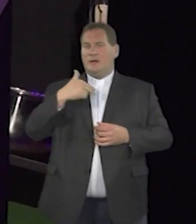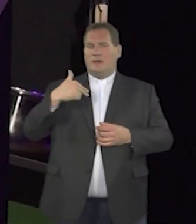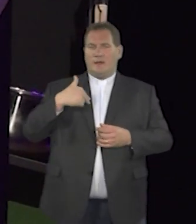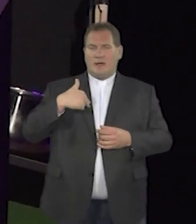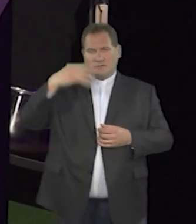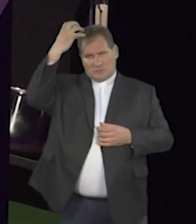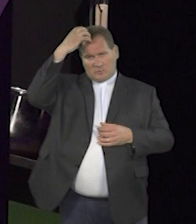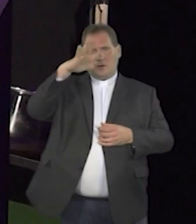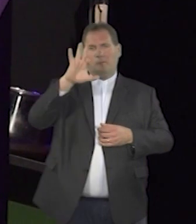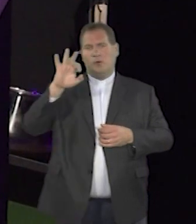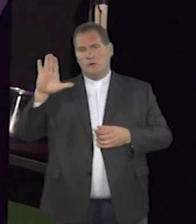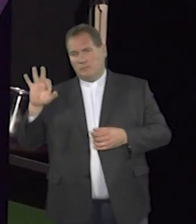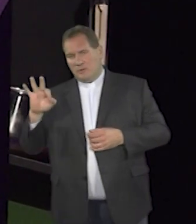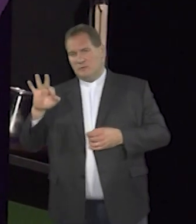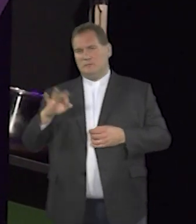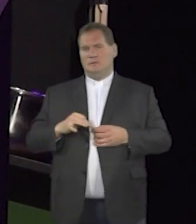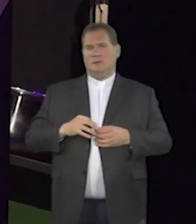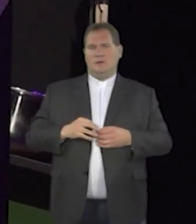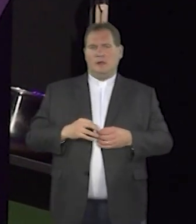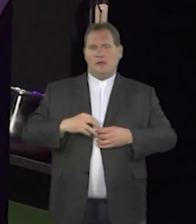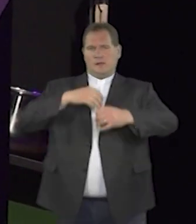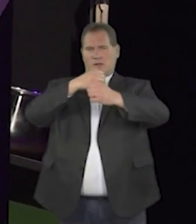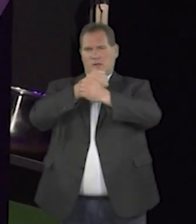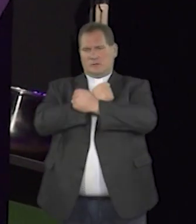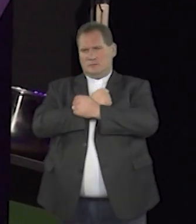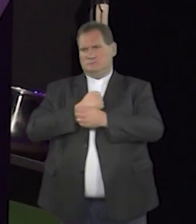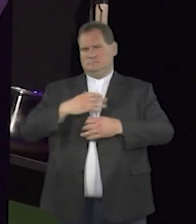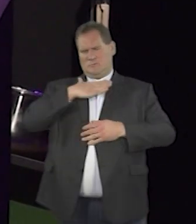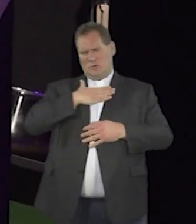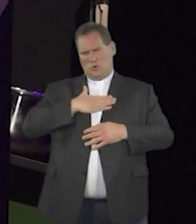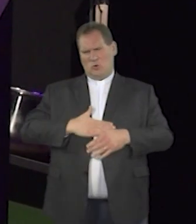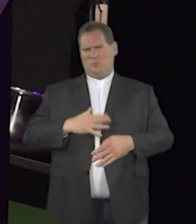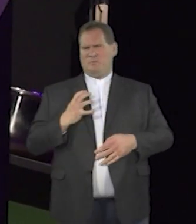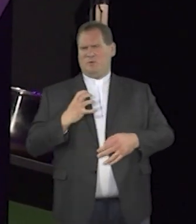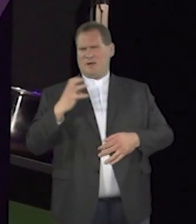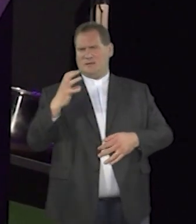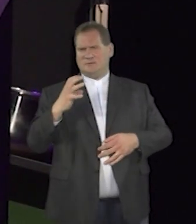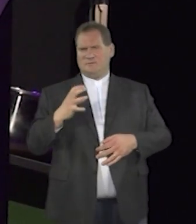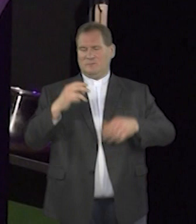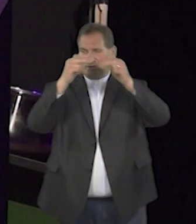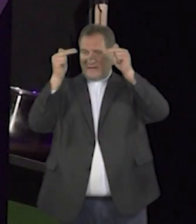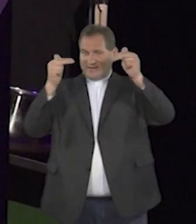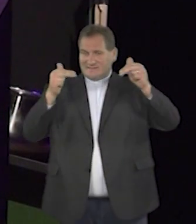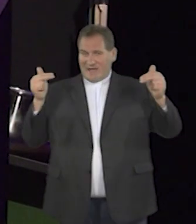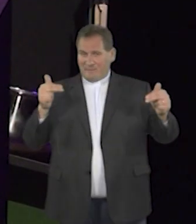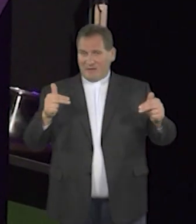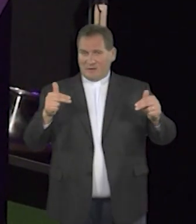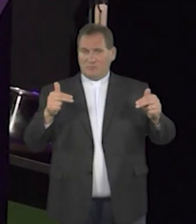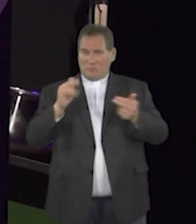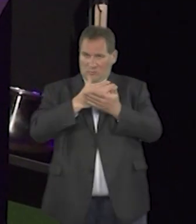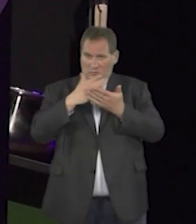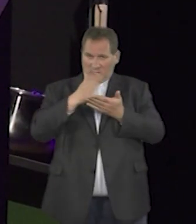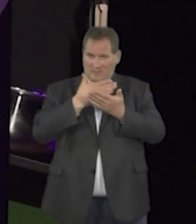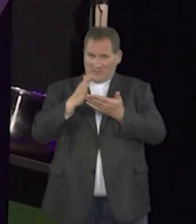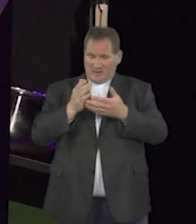Bobo, zacny władca, kocha się w luksusie. Przeto zamek mu upiekę. To spodoba